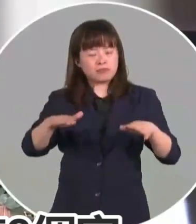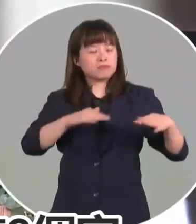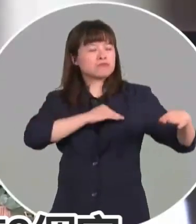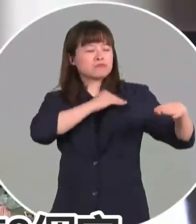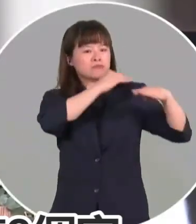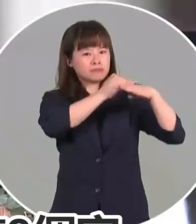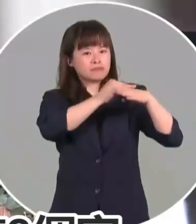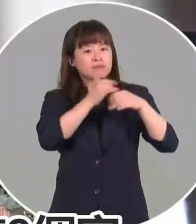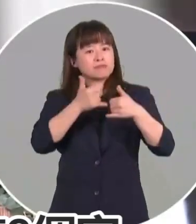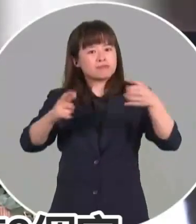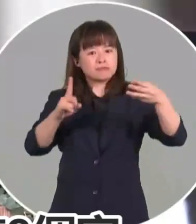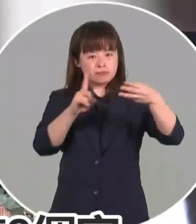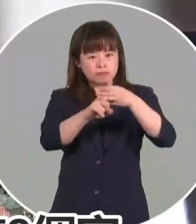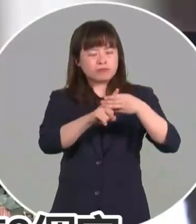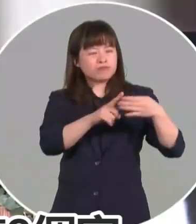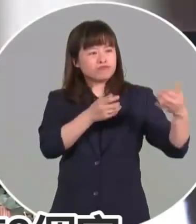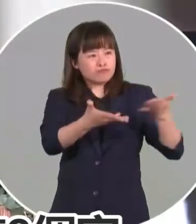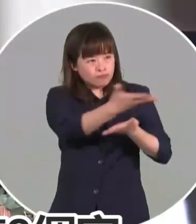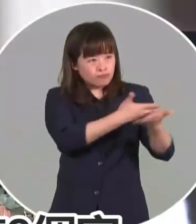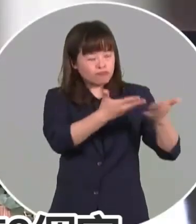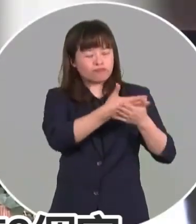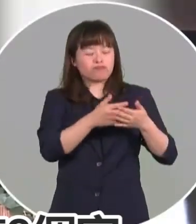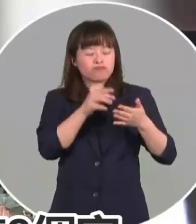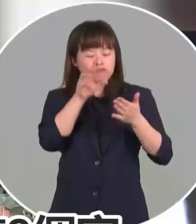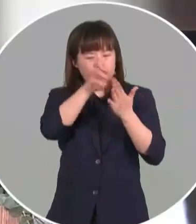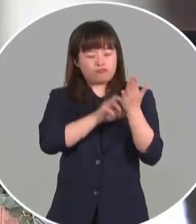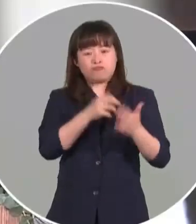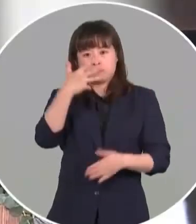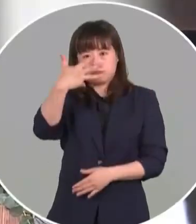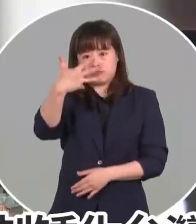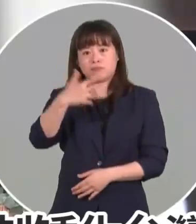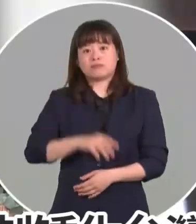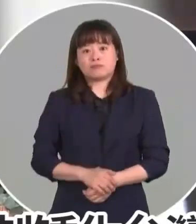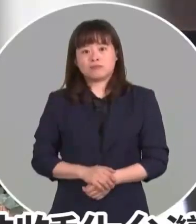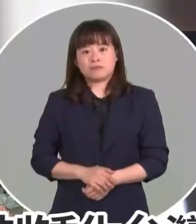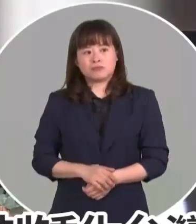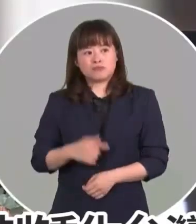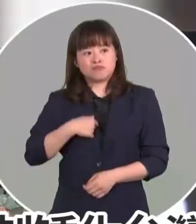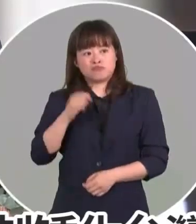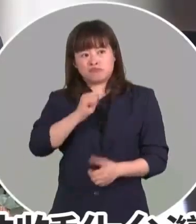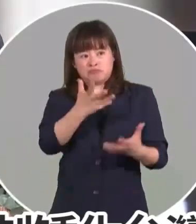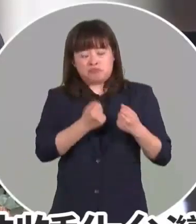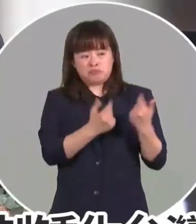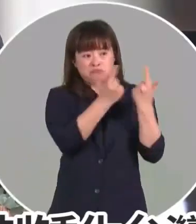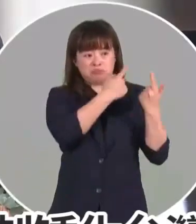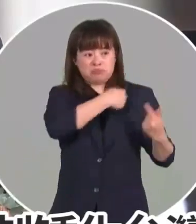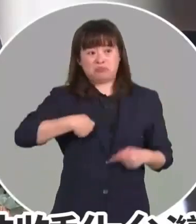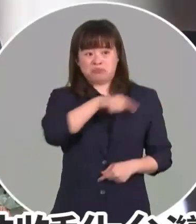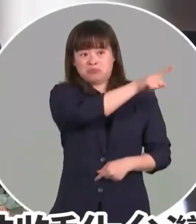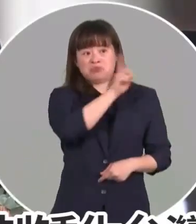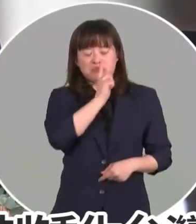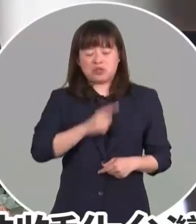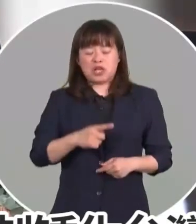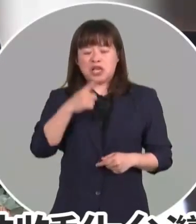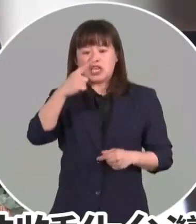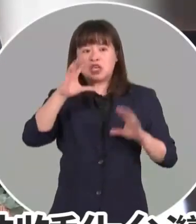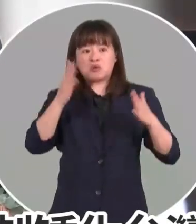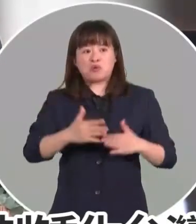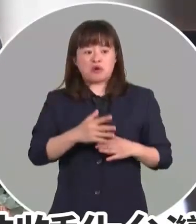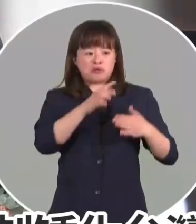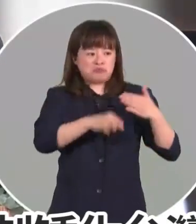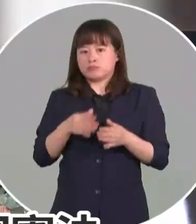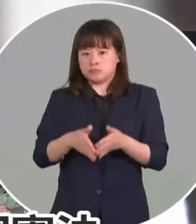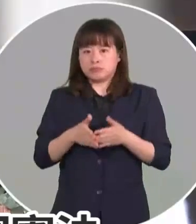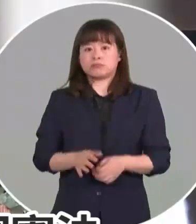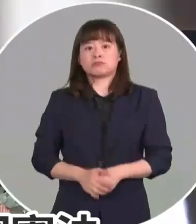等、民主、对话这八个字。我们不会接受北京当局以一国两制矮